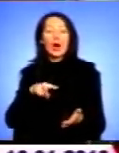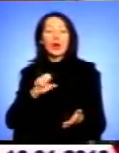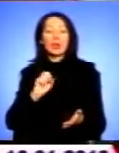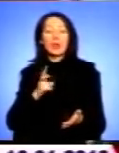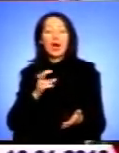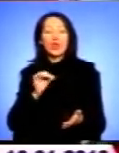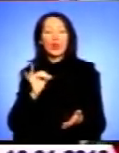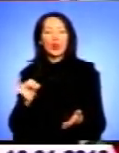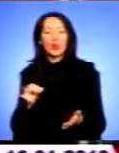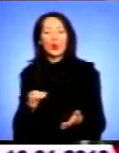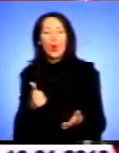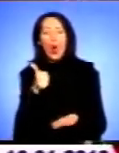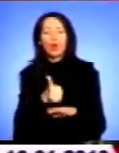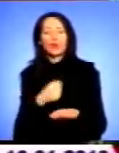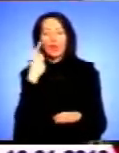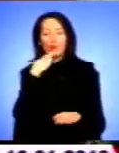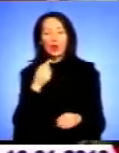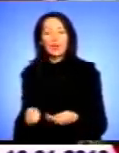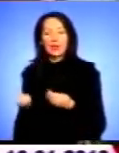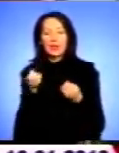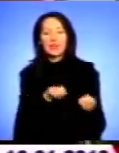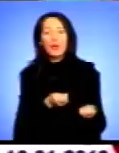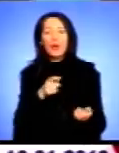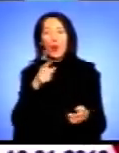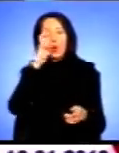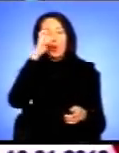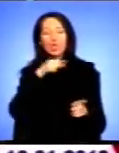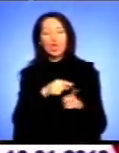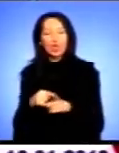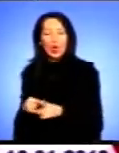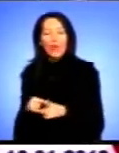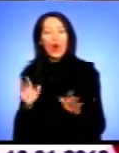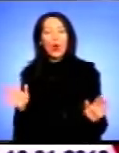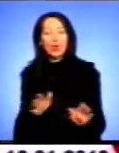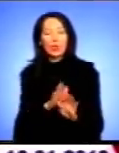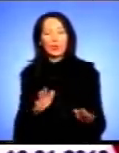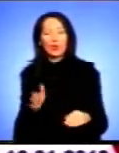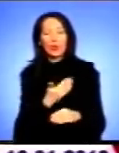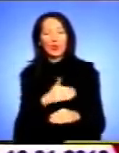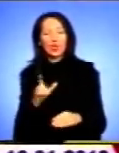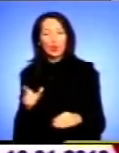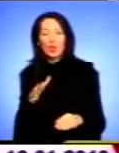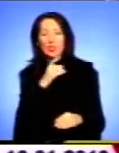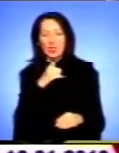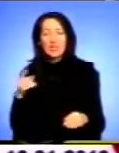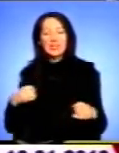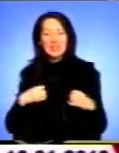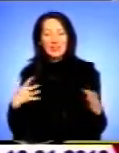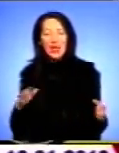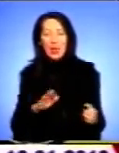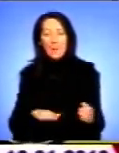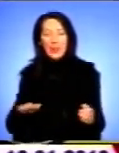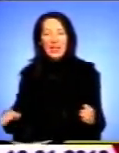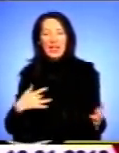Несемо Боже Слово, Божу коляду між люди. За час різдвяно-новорічних свят маленькі артисти Дивосвіту